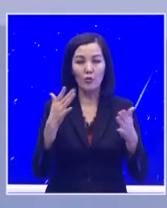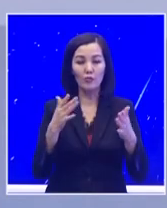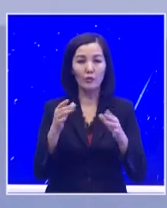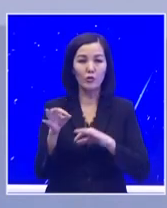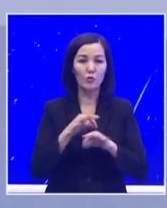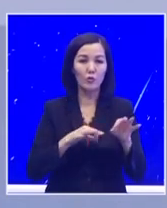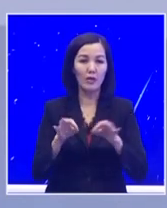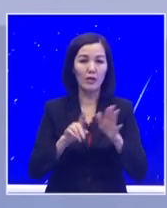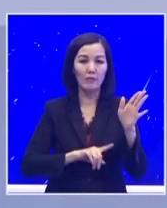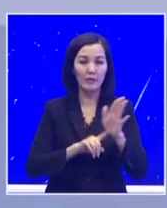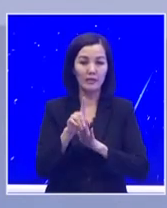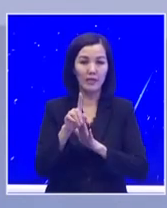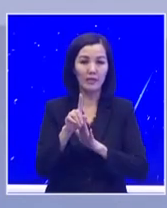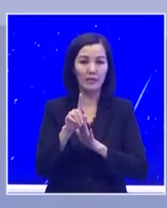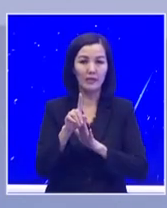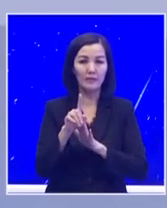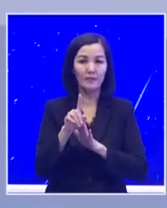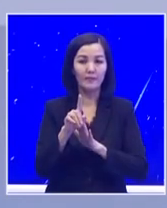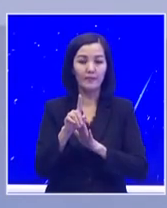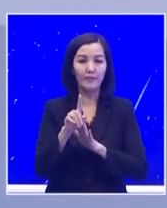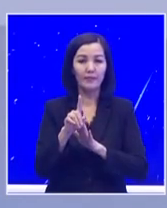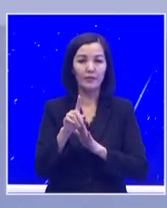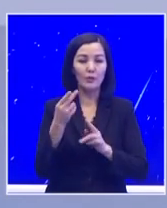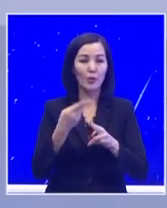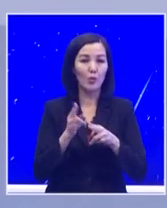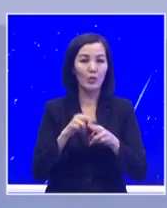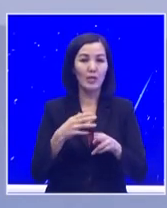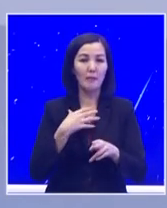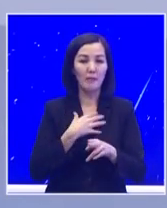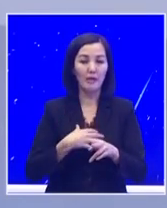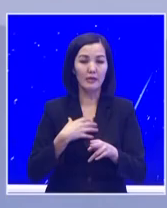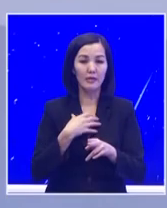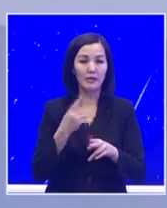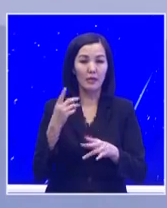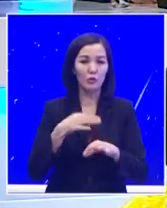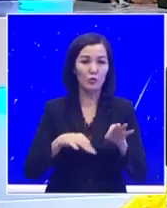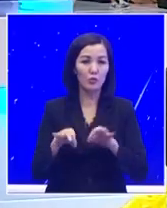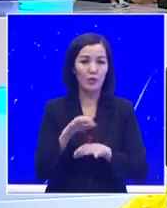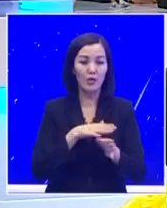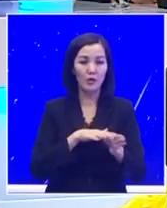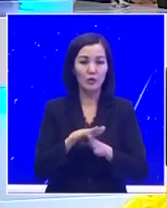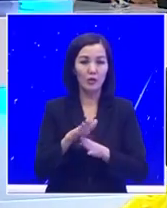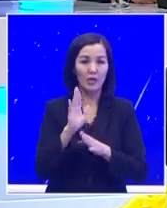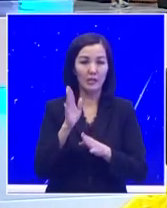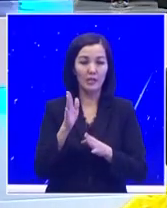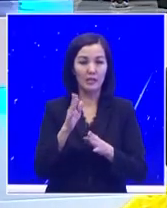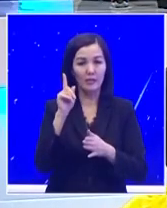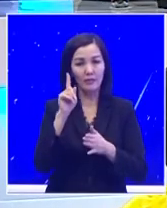алынады. Осы арнайы кеңседе өте маңызды бастамалар жүзеге асады деп